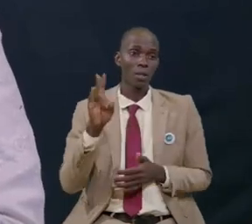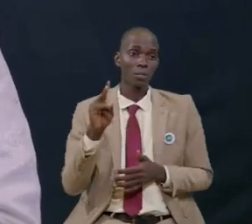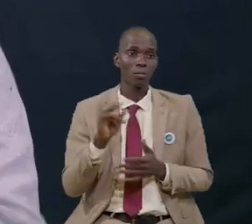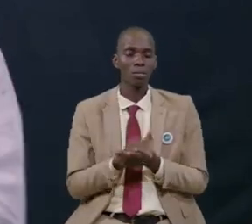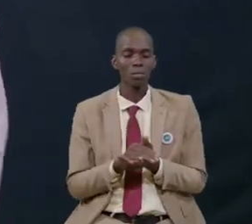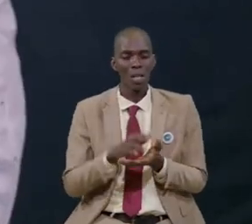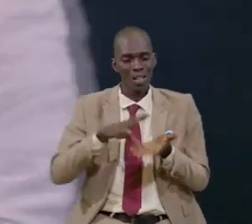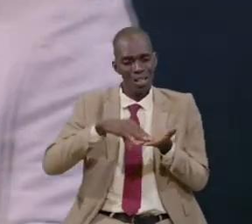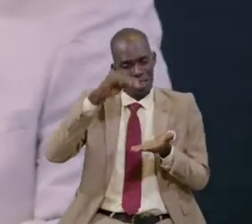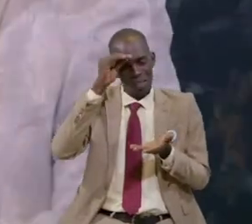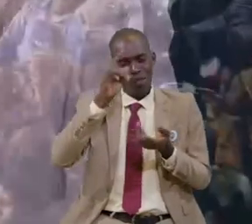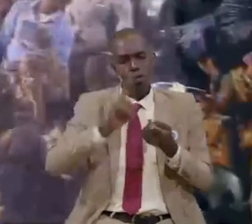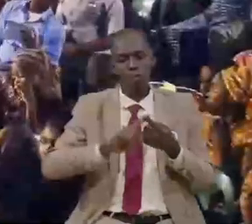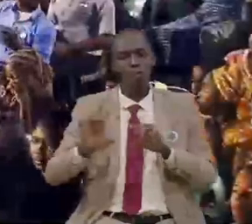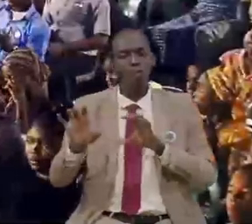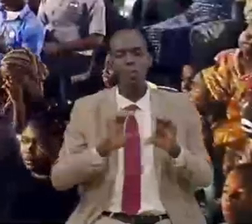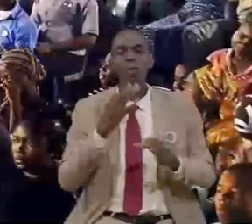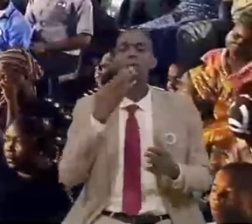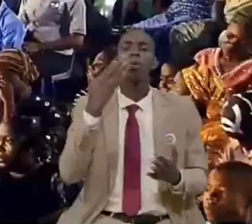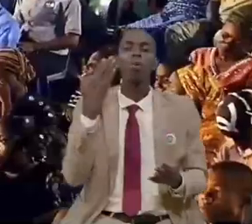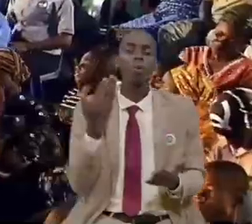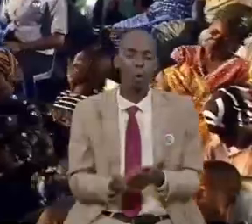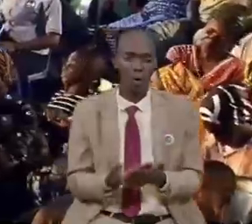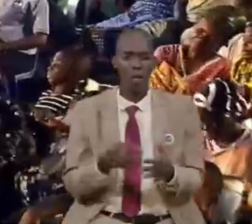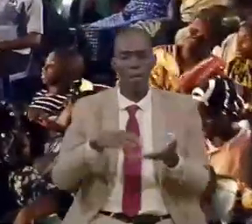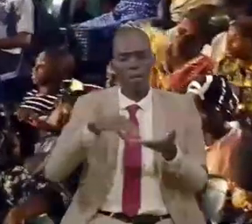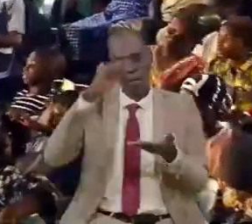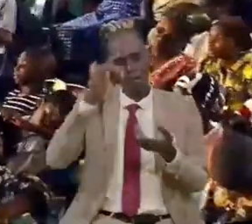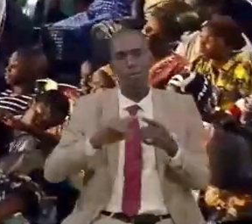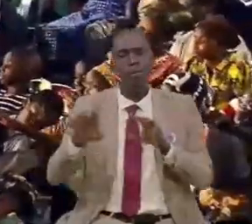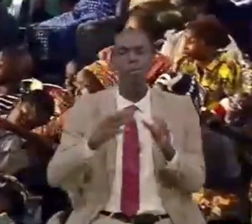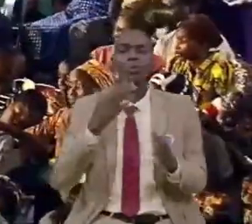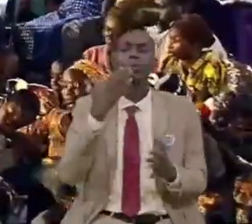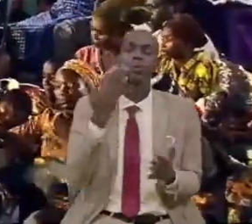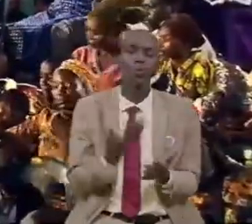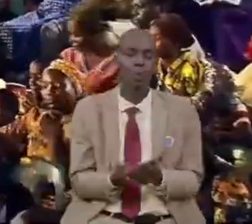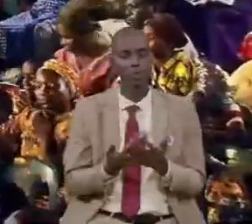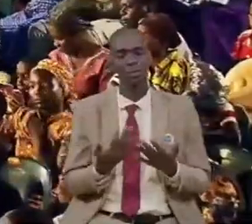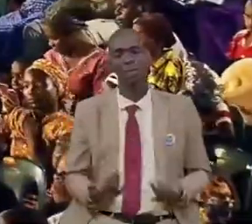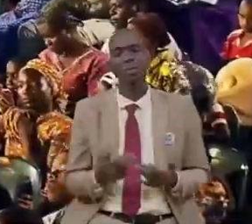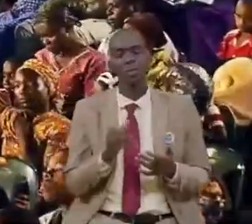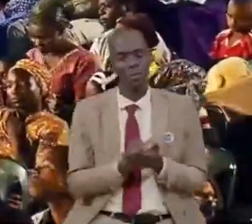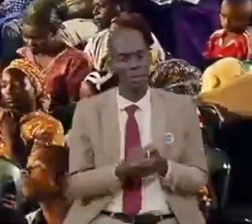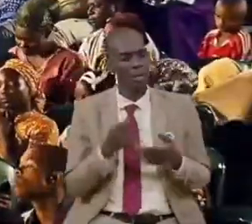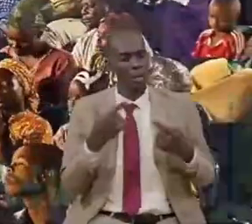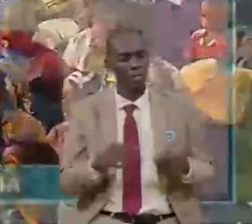à faire le bien. Apprenez à faire le bien. Alors c'est ce qui nous arrive lorsque